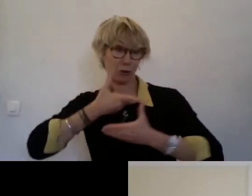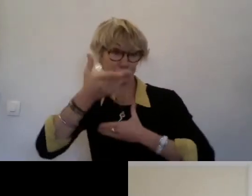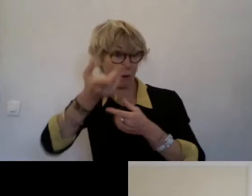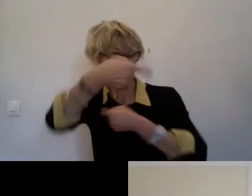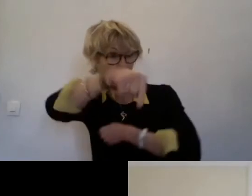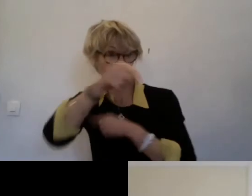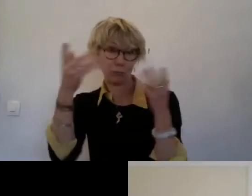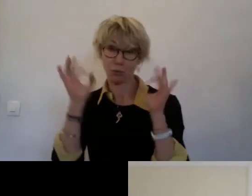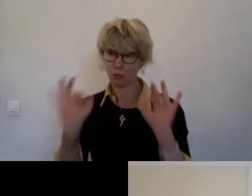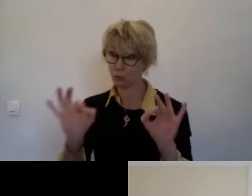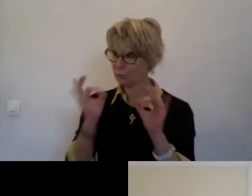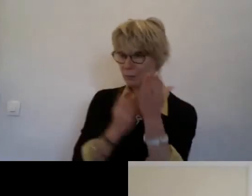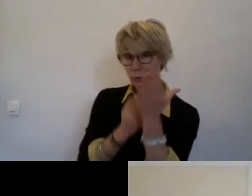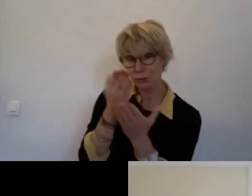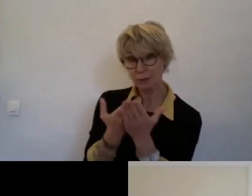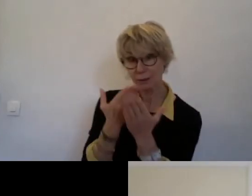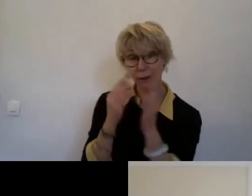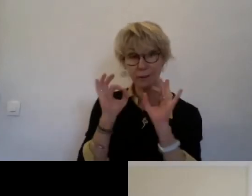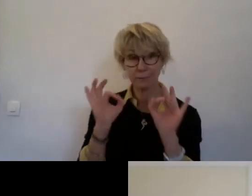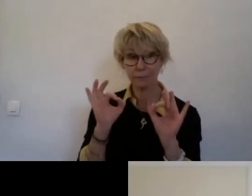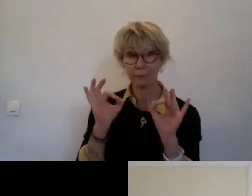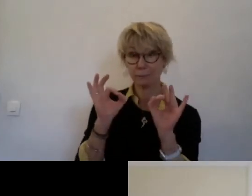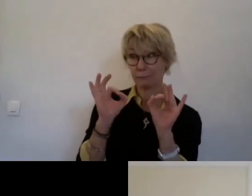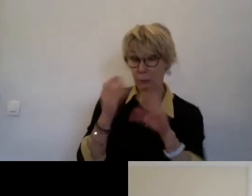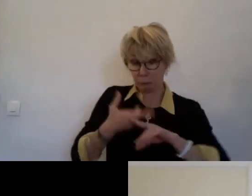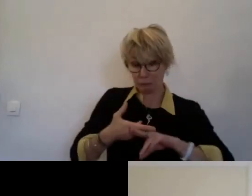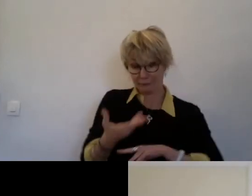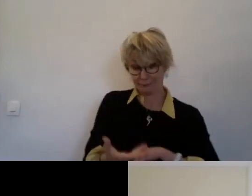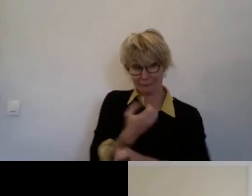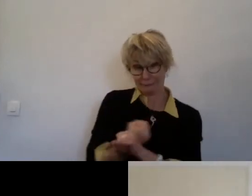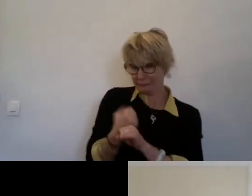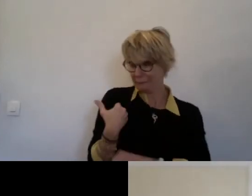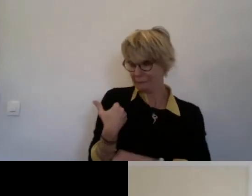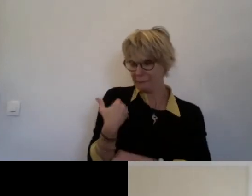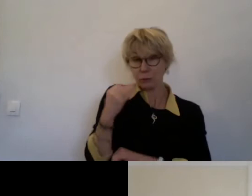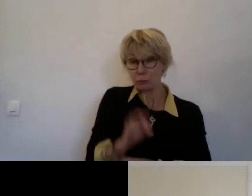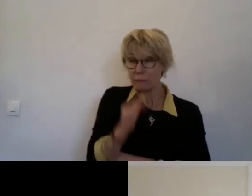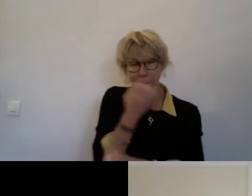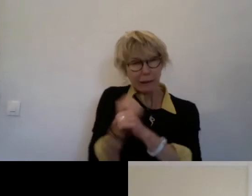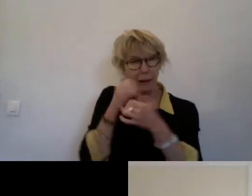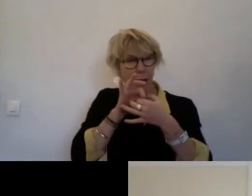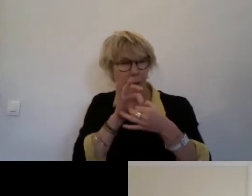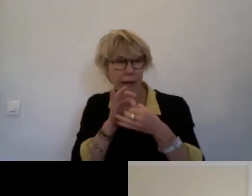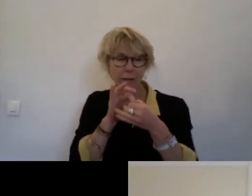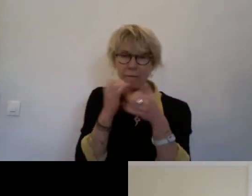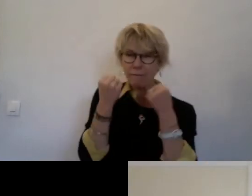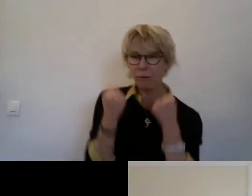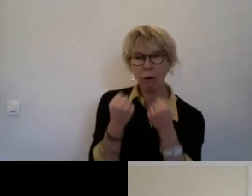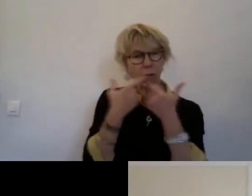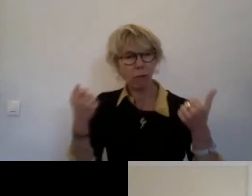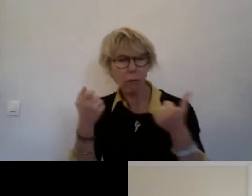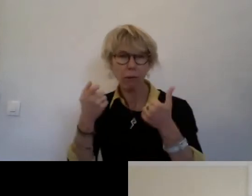c'est vraiment le sens de cet outil. C'est de créer un lien qui est fort, qui est interpersonnel,